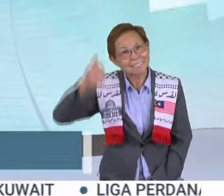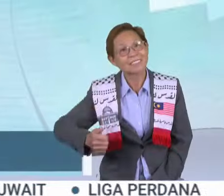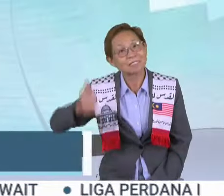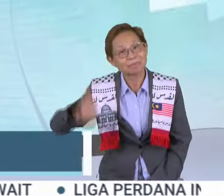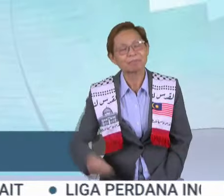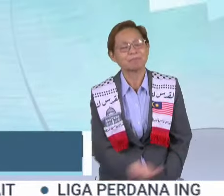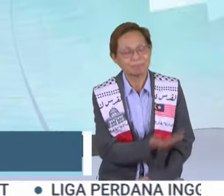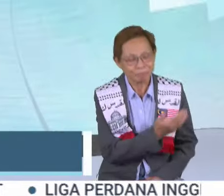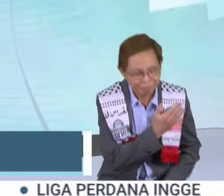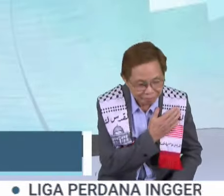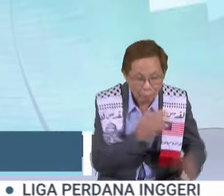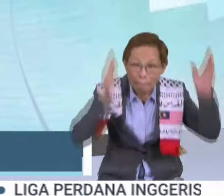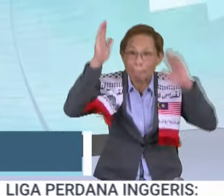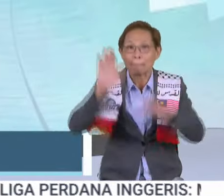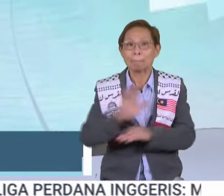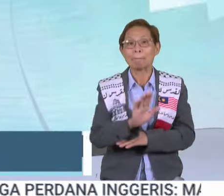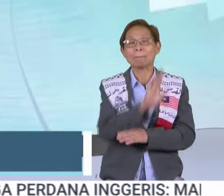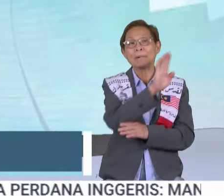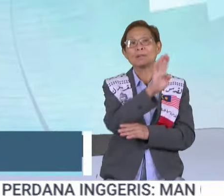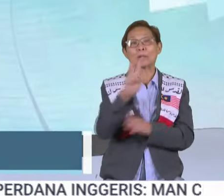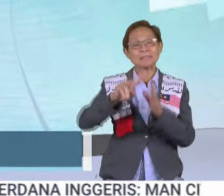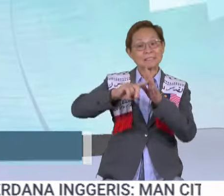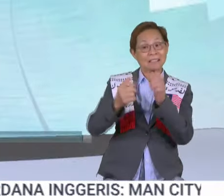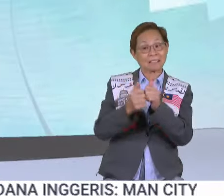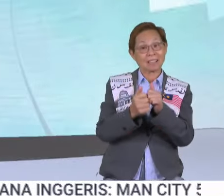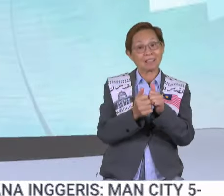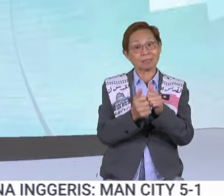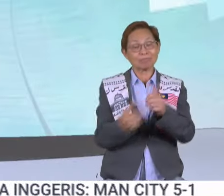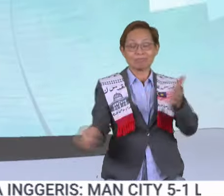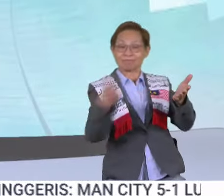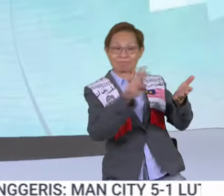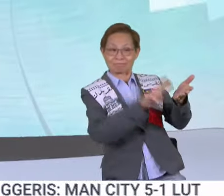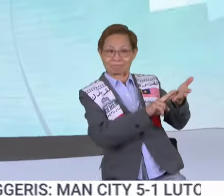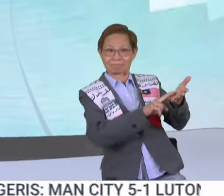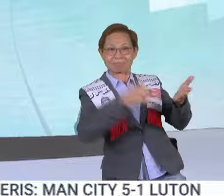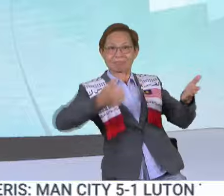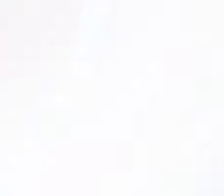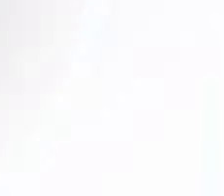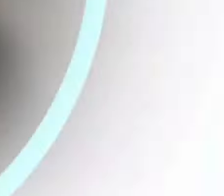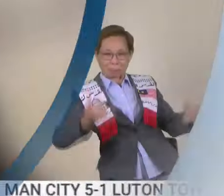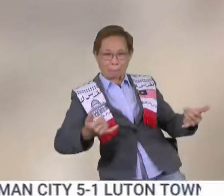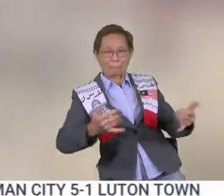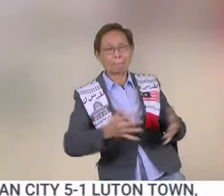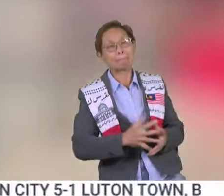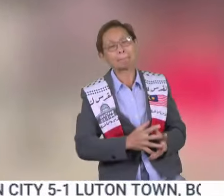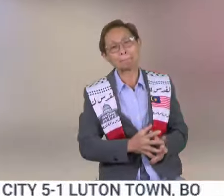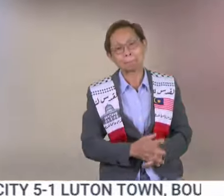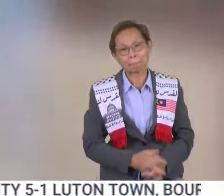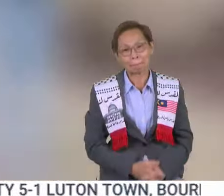Assalamualaikum, salam Malaysia Madani. Berita wilayah dimulakan dengan rangkuman laporan utama.